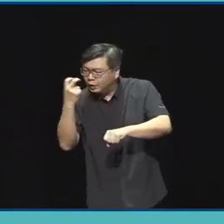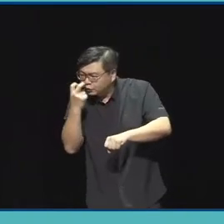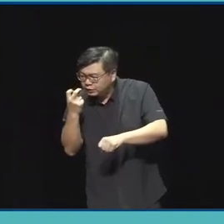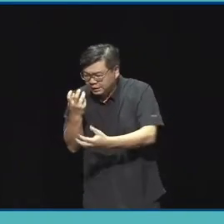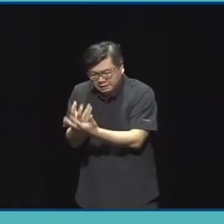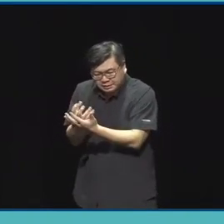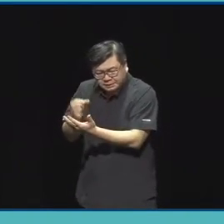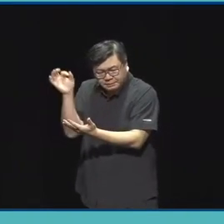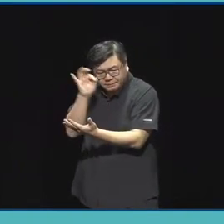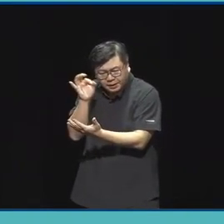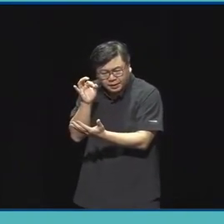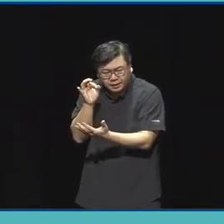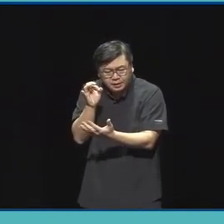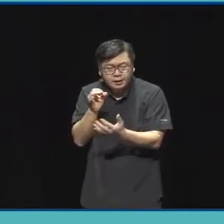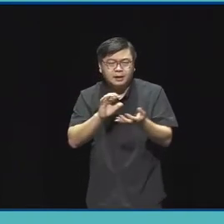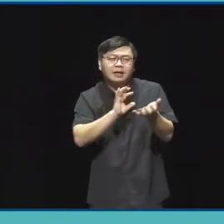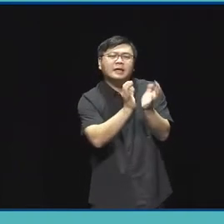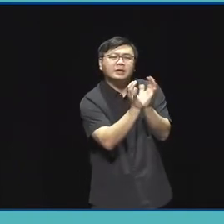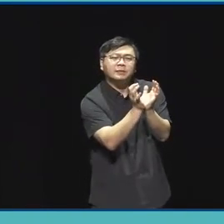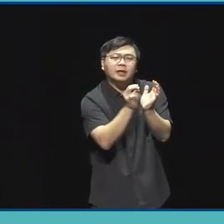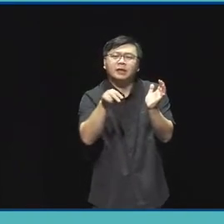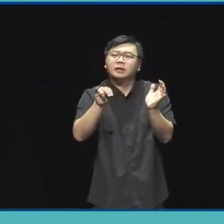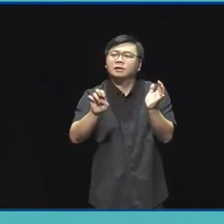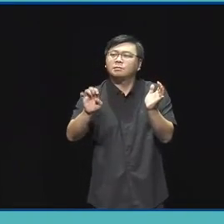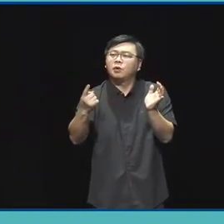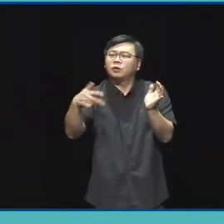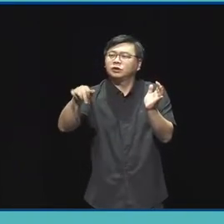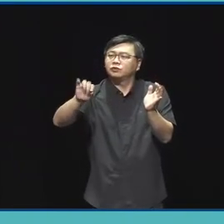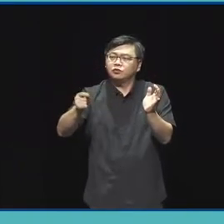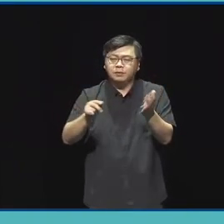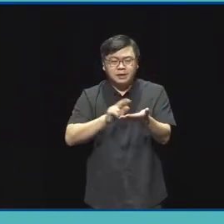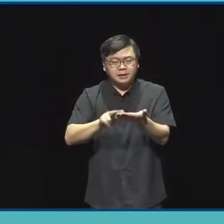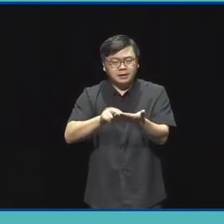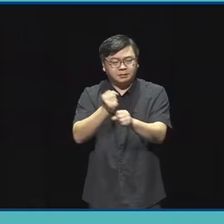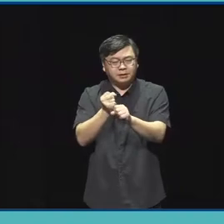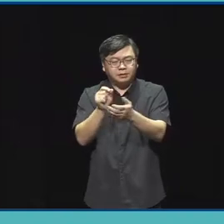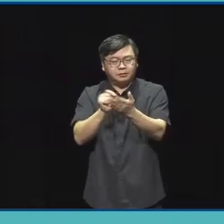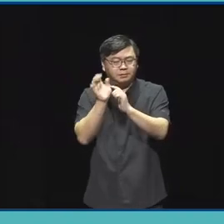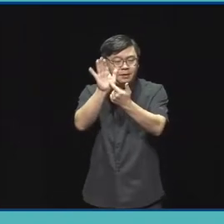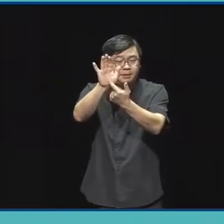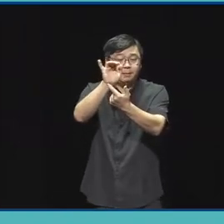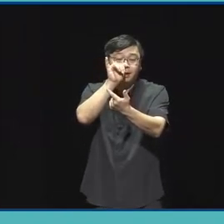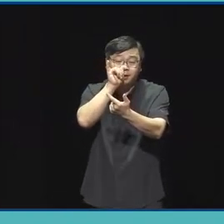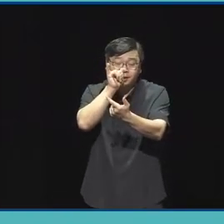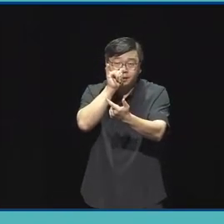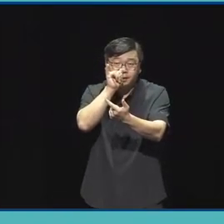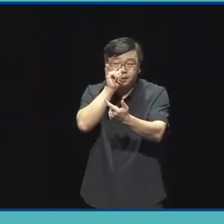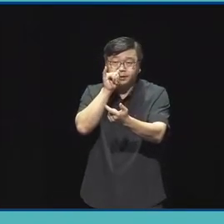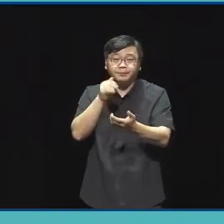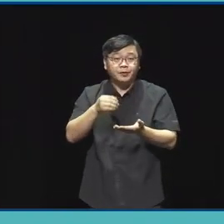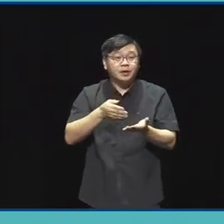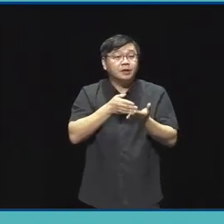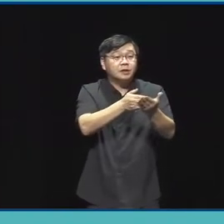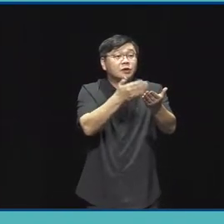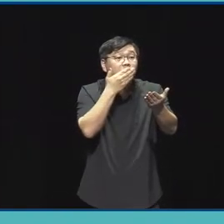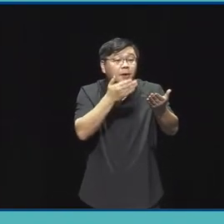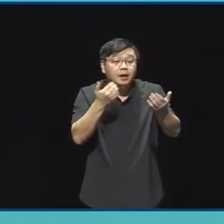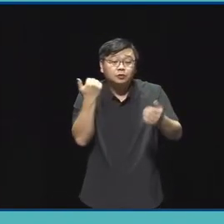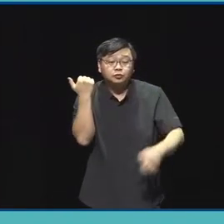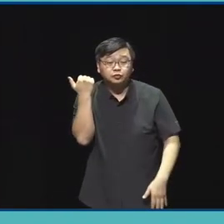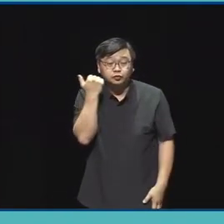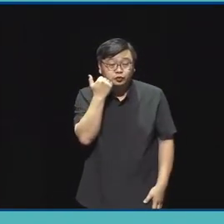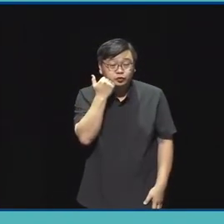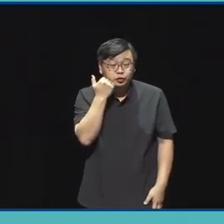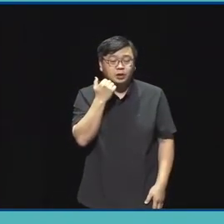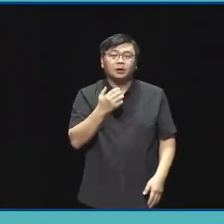세미나나 심포지움 또는 발간 사업 등 이런 사업을 대상으로 하고 있고 신청자격을 작년에까지만